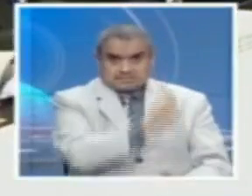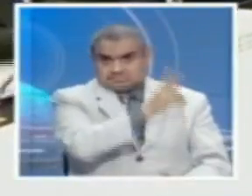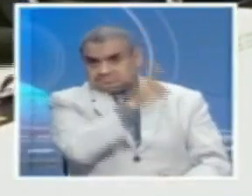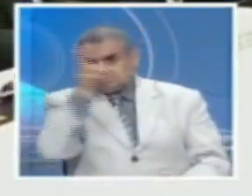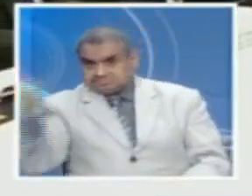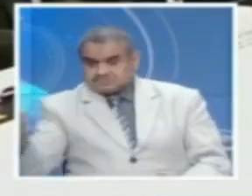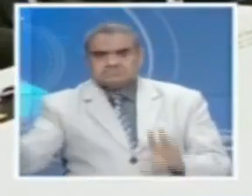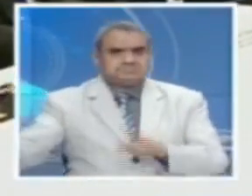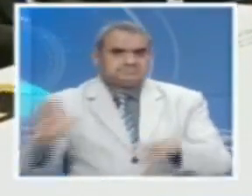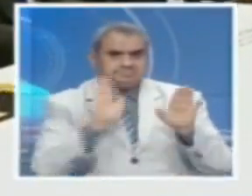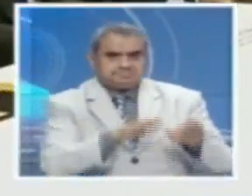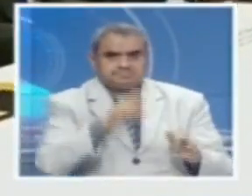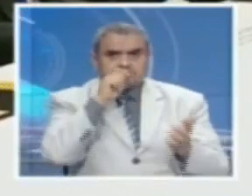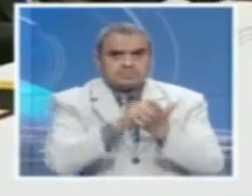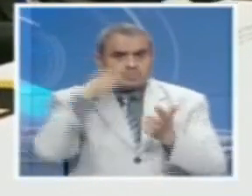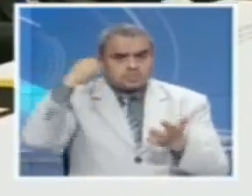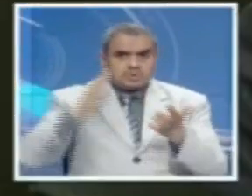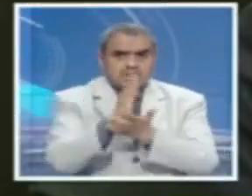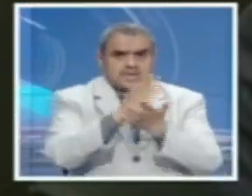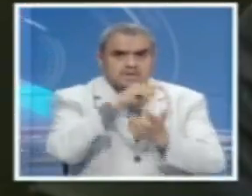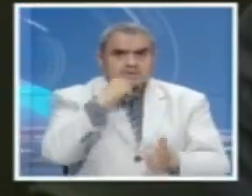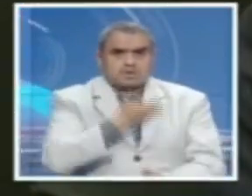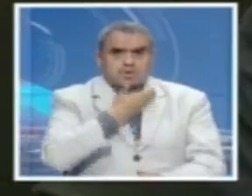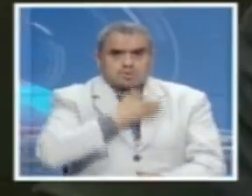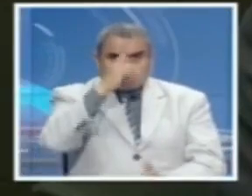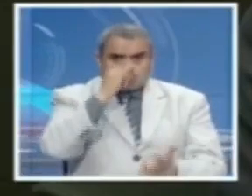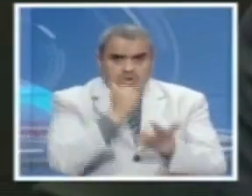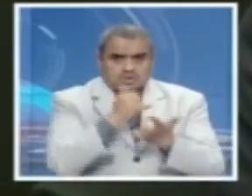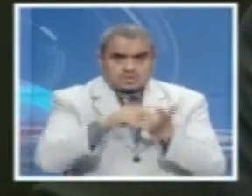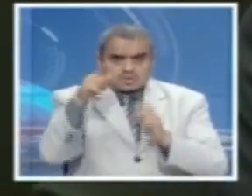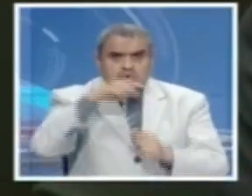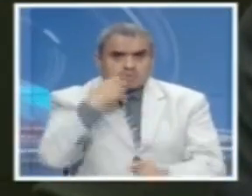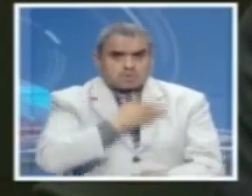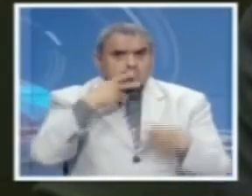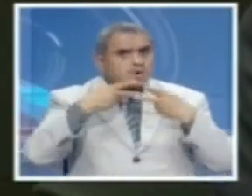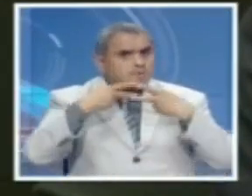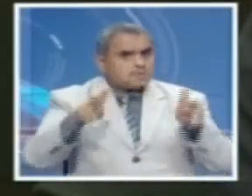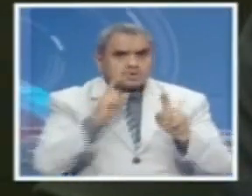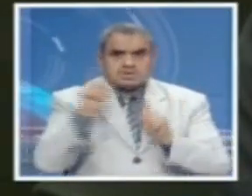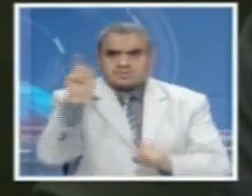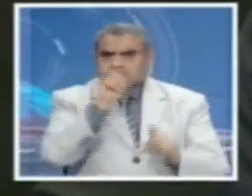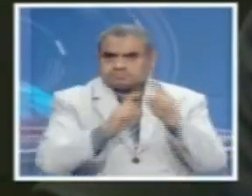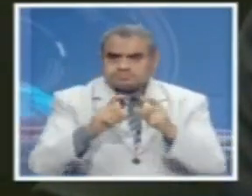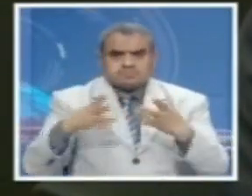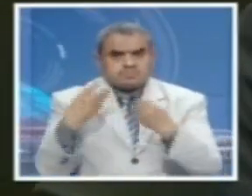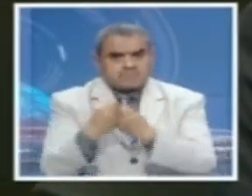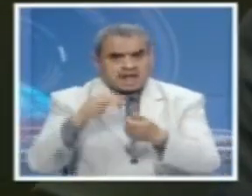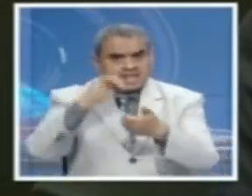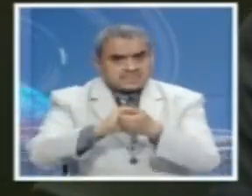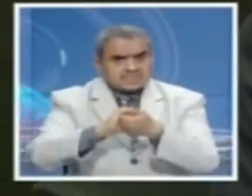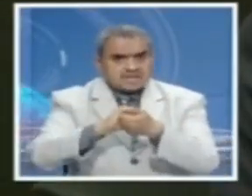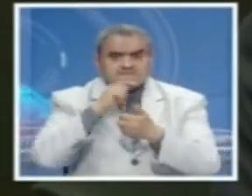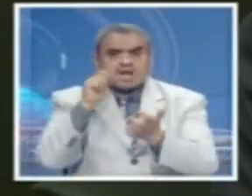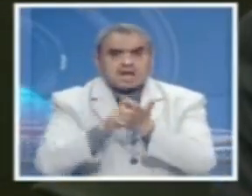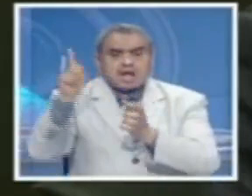عدائية. من جانبه أكد وزير الخارجية الروسي سيرجي لافاروف أن موسكو مستعدة لمناقشة جميع القضايا مع